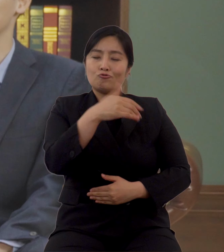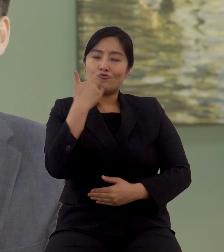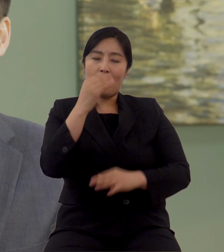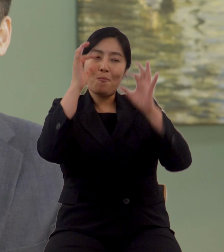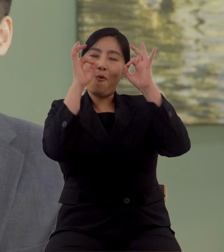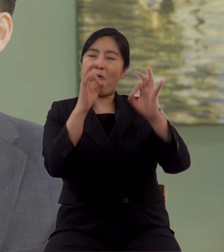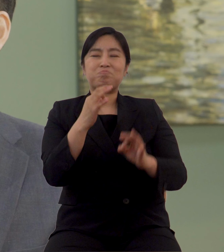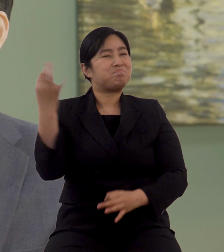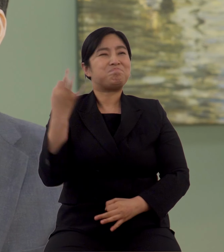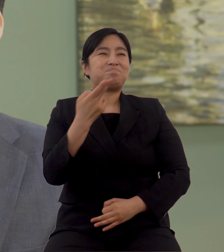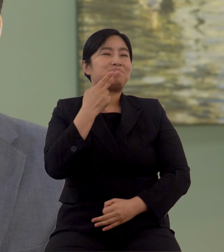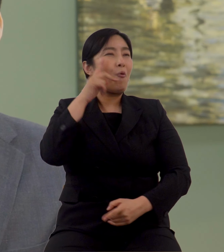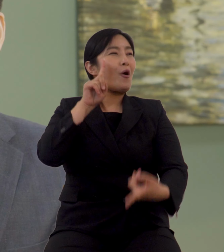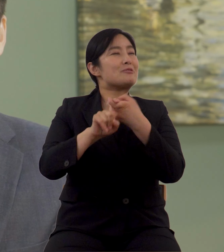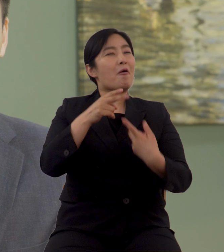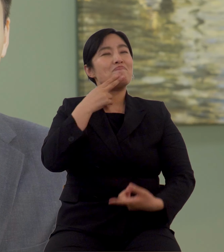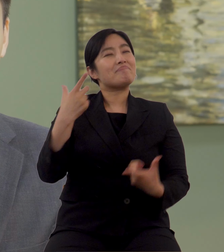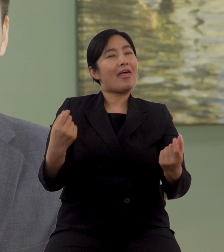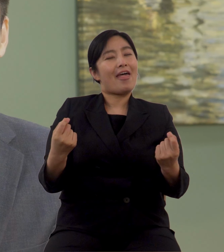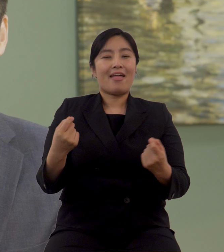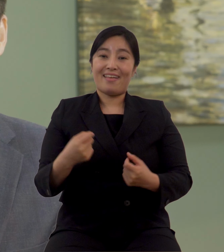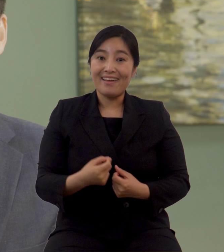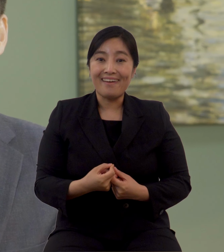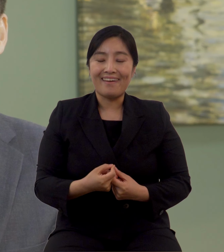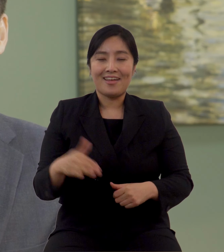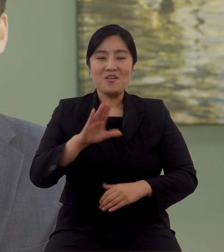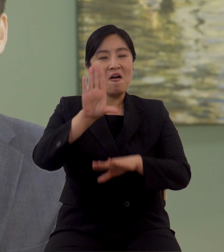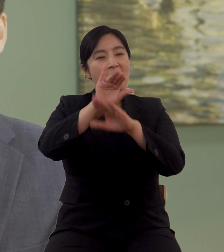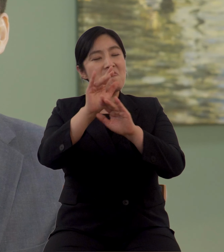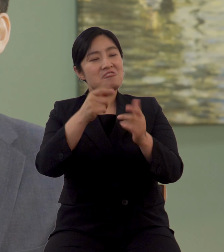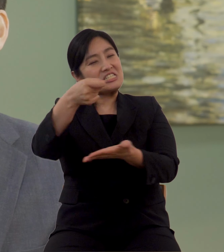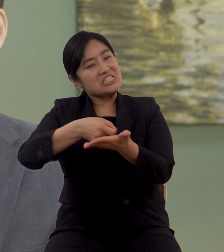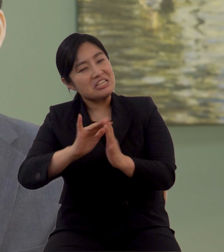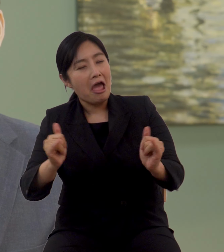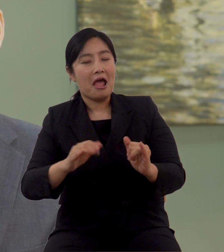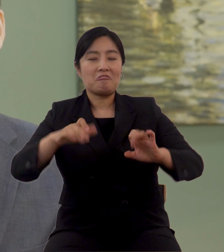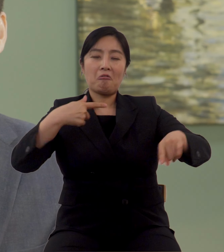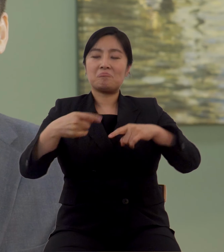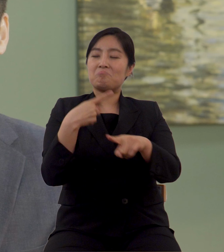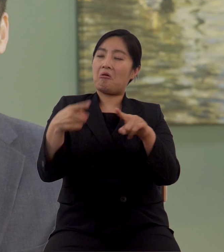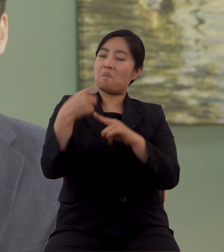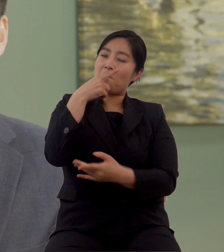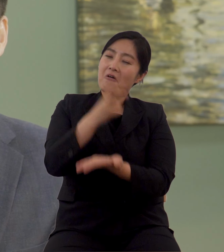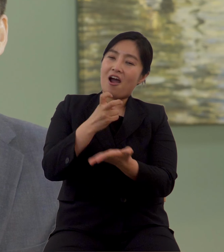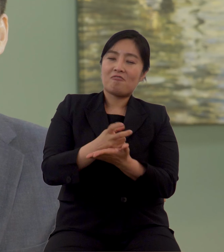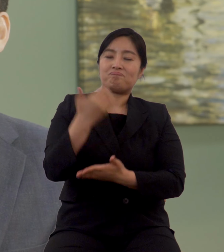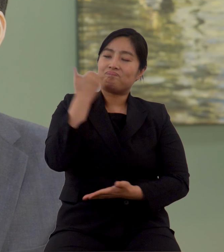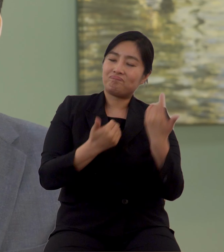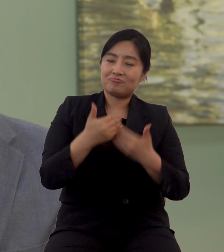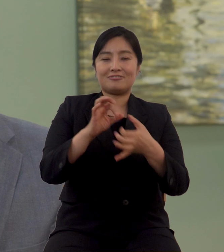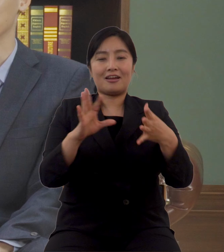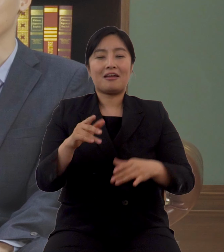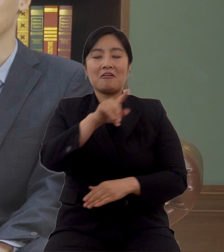장면을 누군가 보고 있을 리가 없다. 더 직접적으로는 어떤 언론사 기자라던가 뭐 정치평론가라던가 뭐